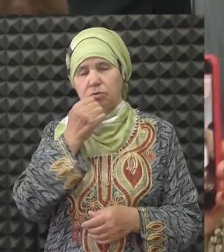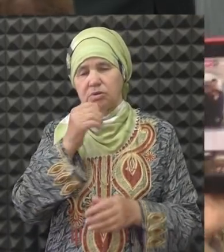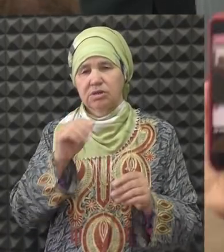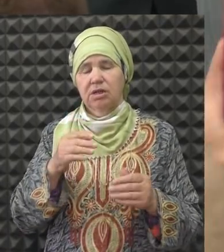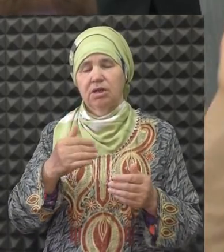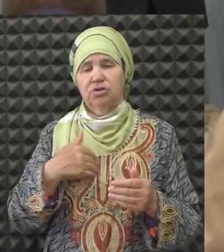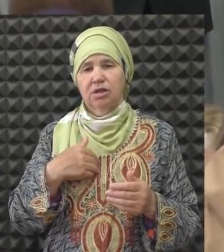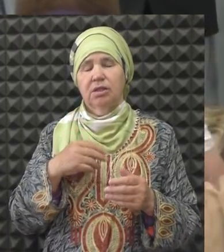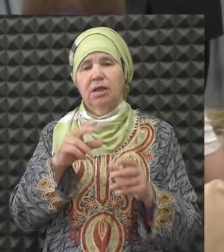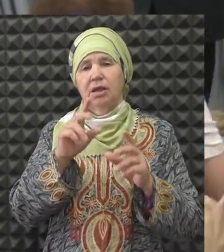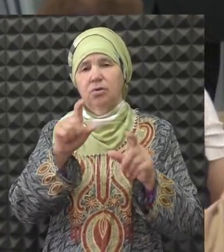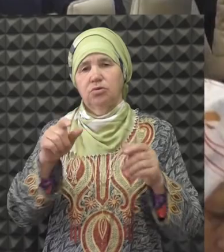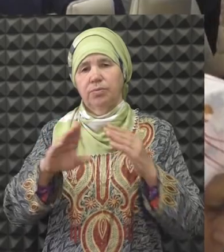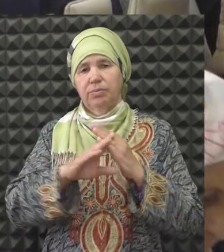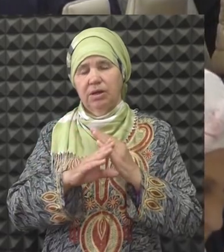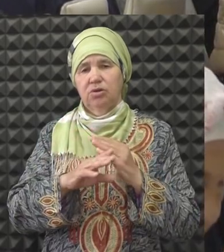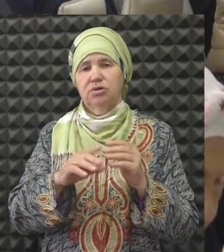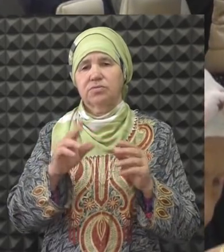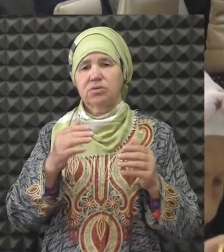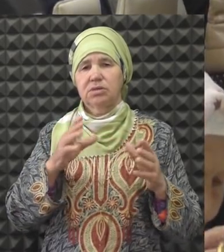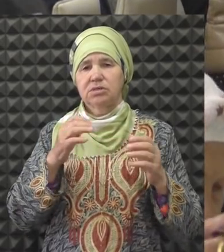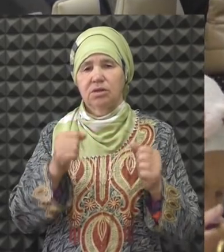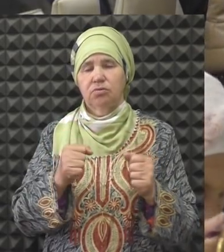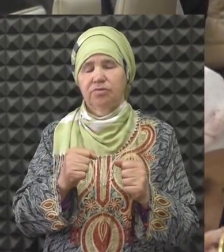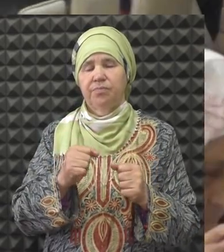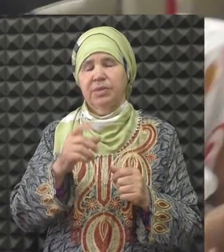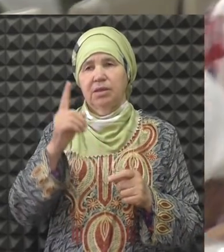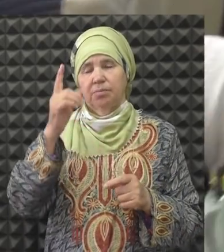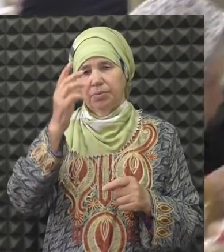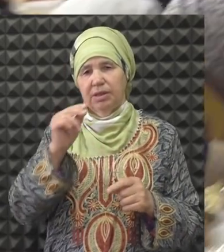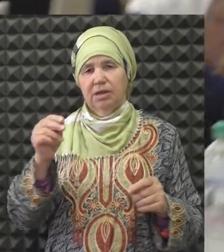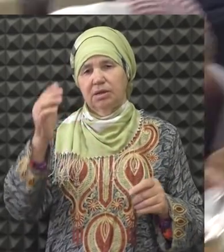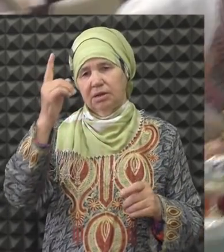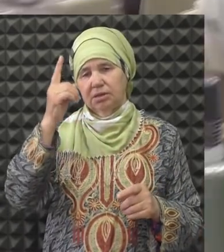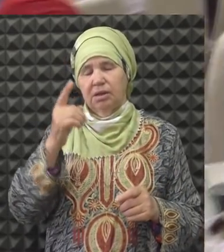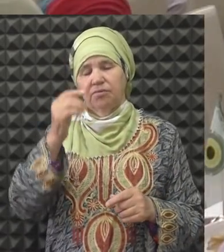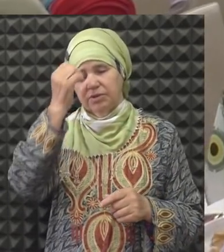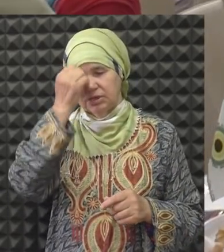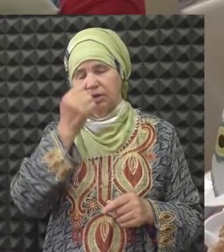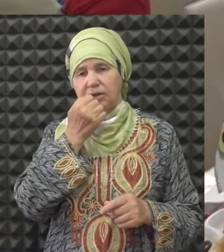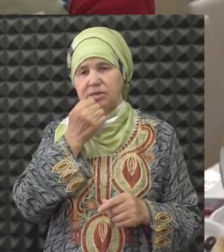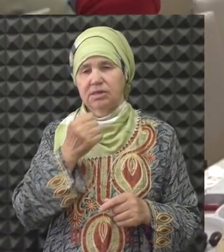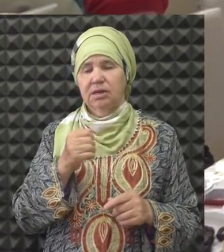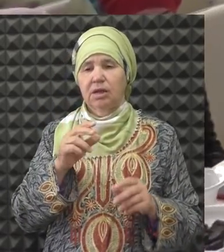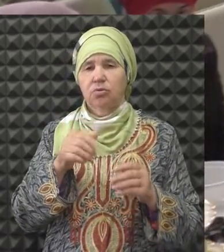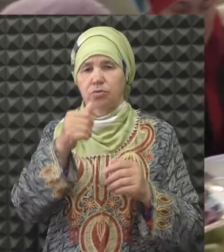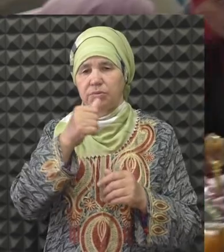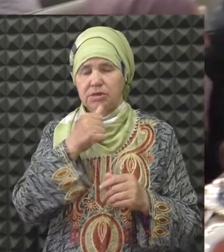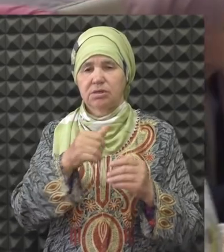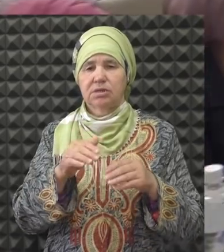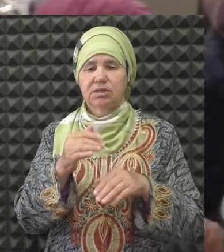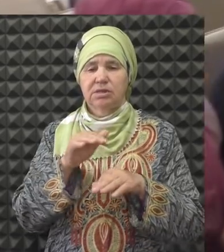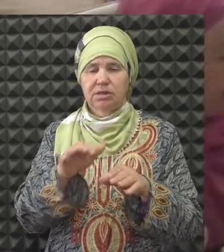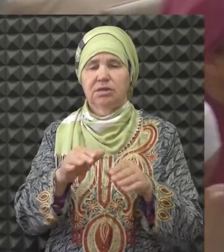благоугодных дел и желает меценатам крепкого здоровья, семейного благополучия, всех благ и довольства Всевышнего. И да вознаградит Аллах всех, кто благословенный